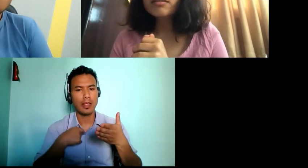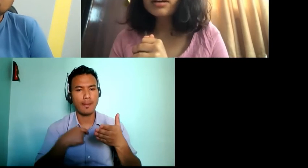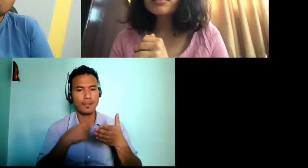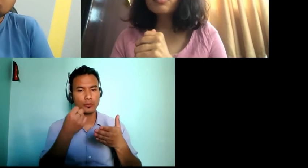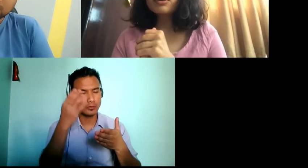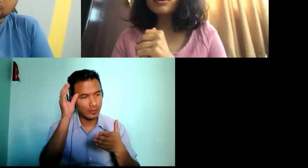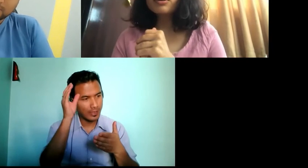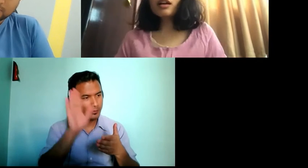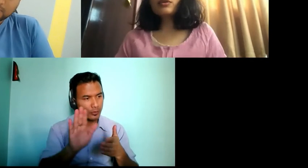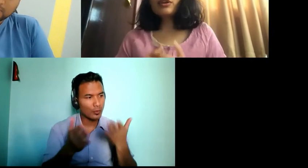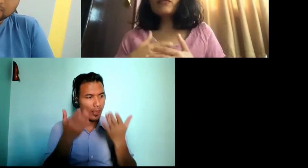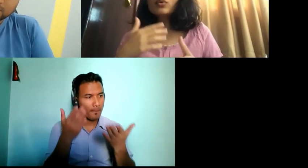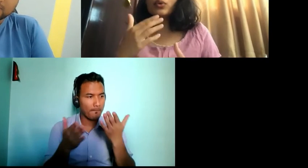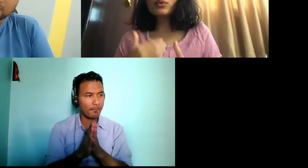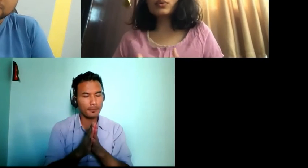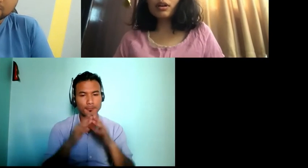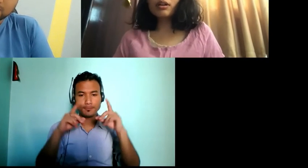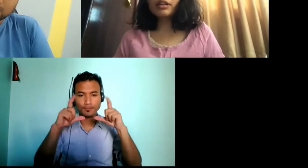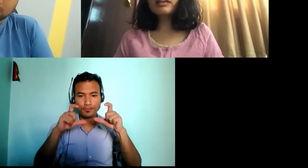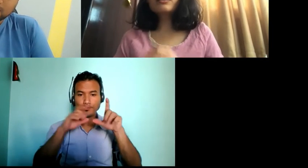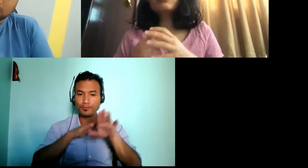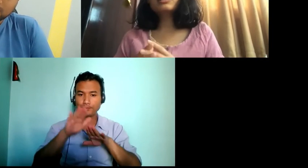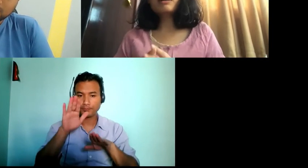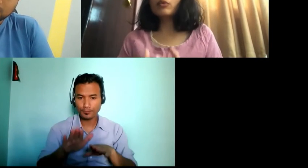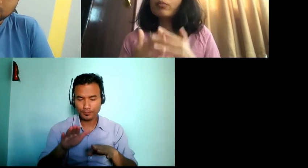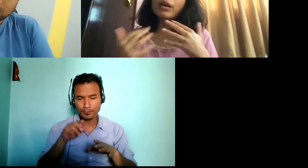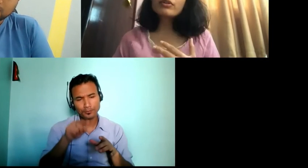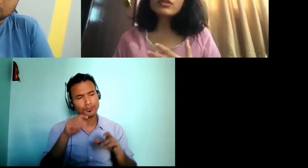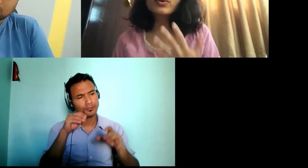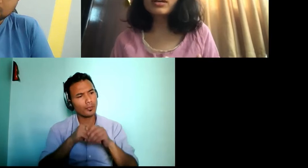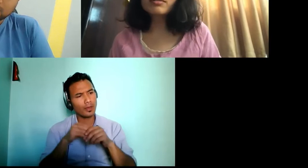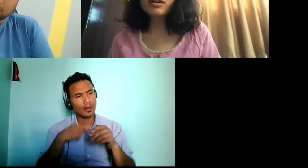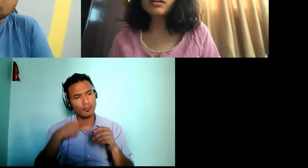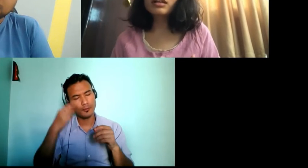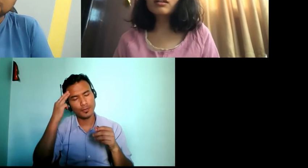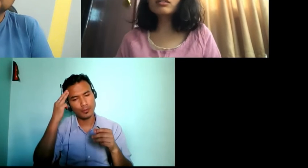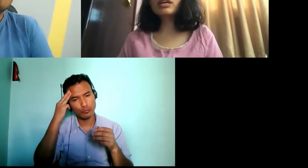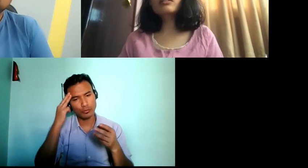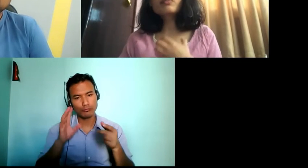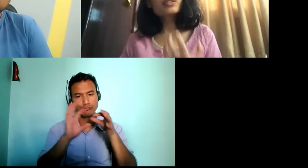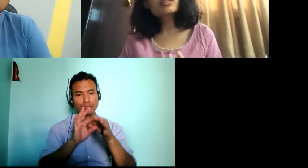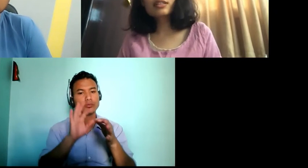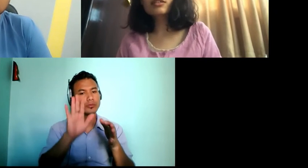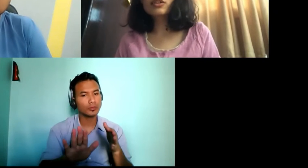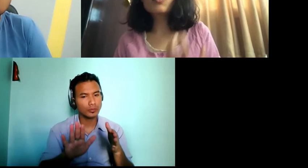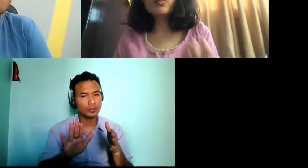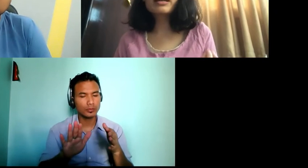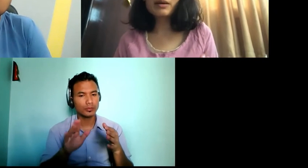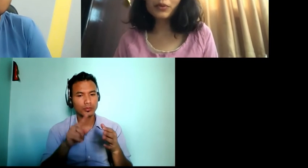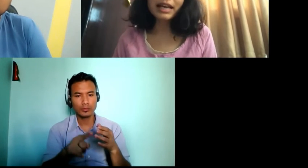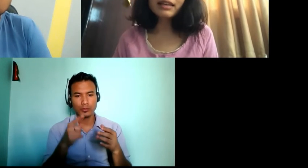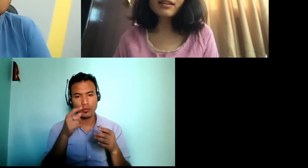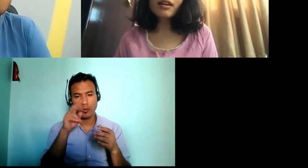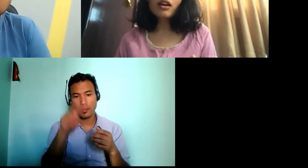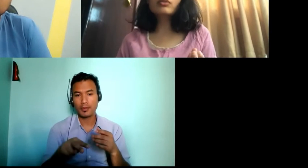याद गरेको छ मलाई, कुनै फोटोहरू छ होइन एकदम त्यसमा हाम्रो मेमोरी जोडेको छ होइन, त्यो एकदम प्रिसियस छ त्यो मोमेन्ट